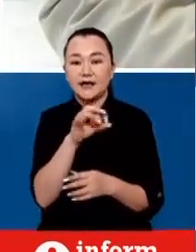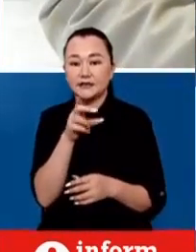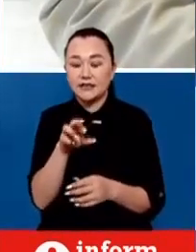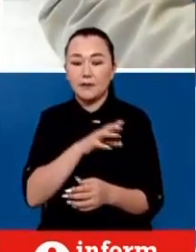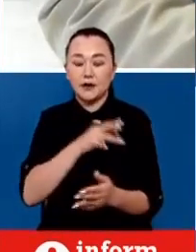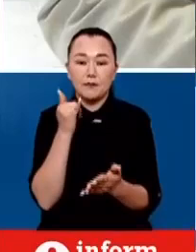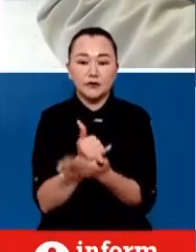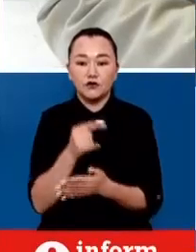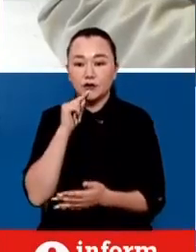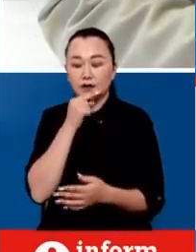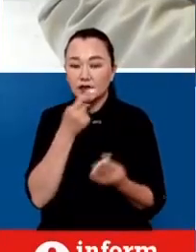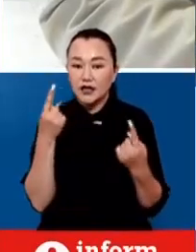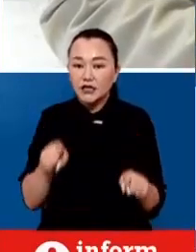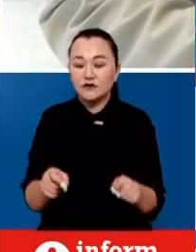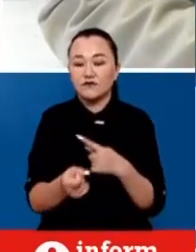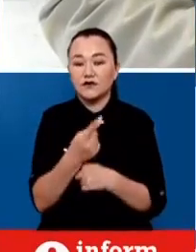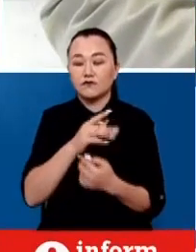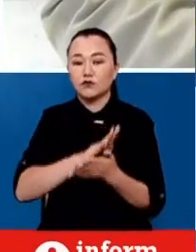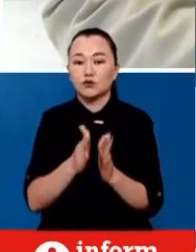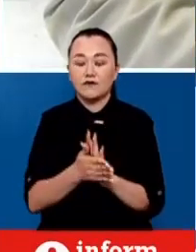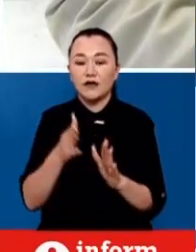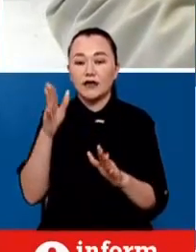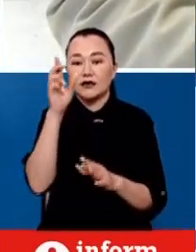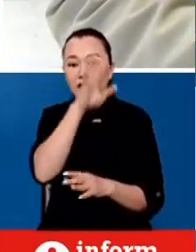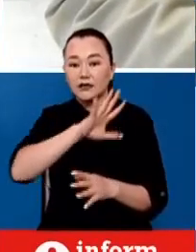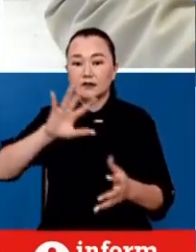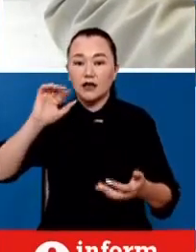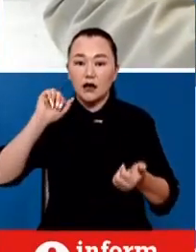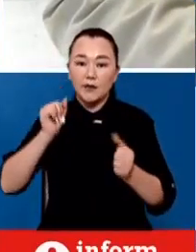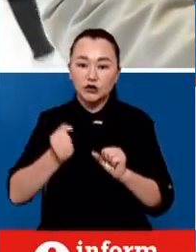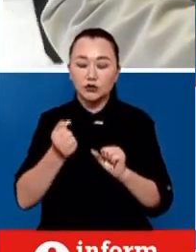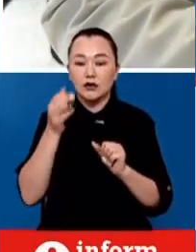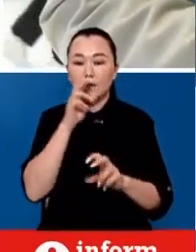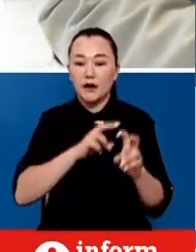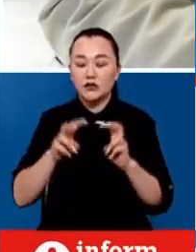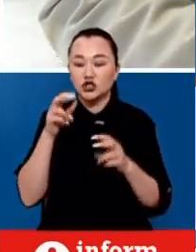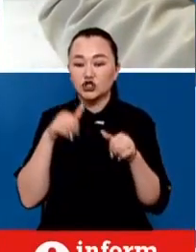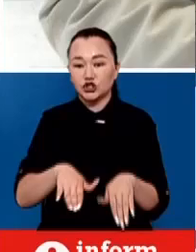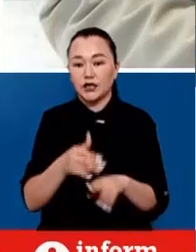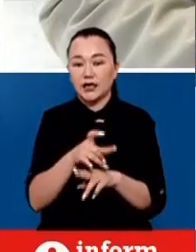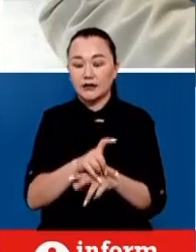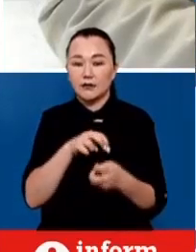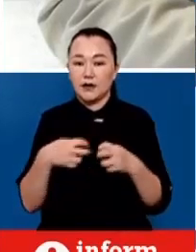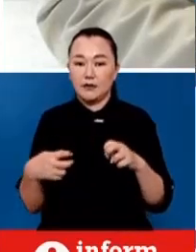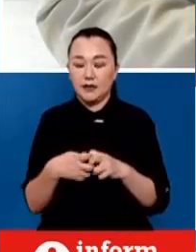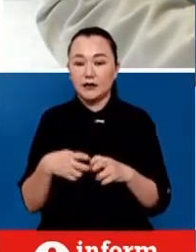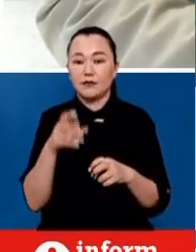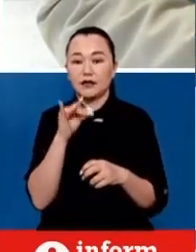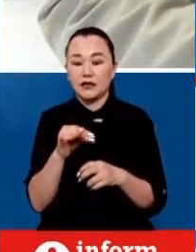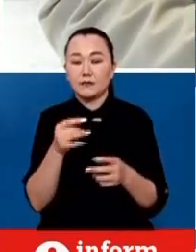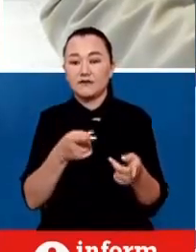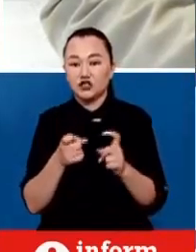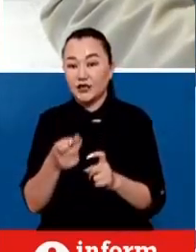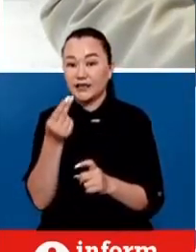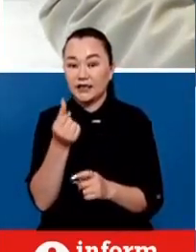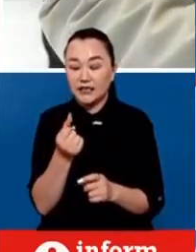посвящен экономическим кризисам, возникшим в условиях геополитической напряженности. Поиск решений этих проблем и привлечение инвестиций